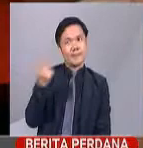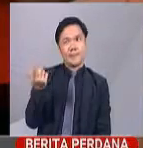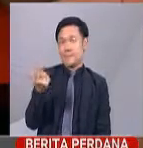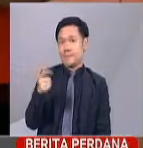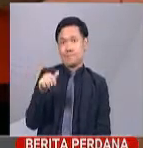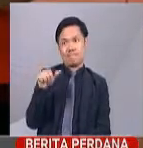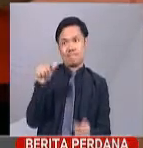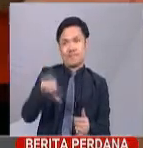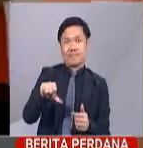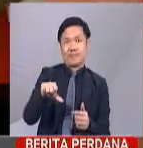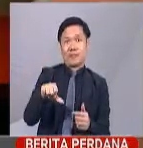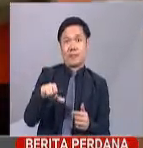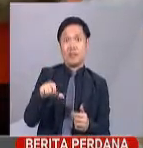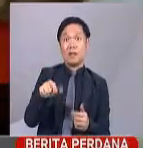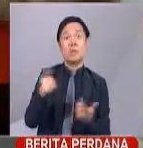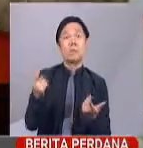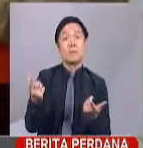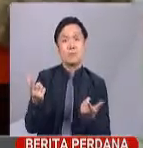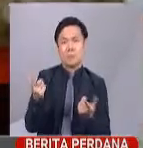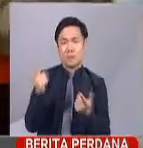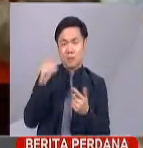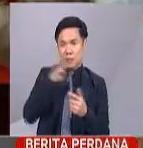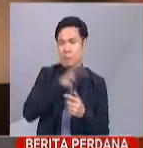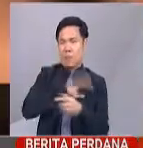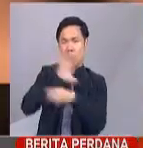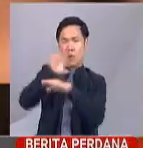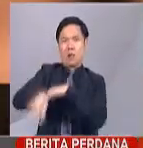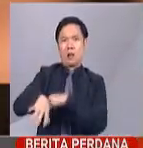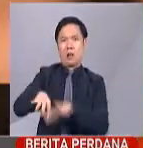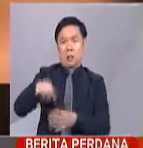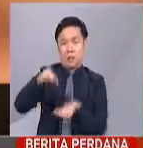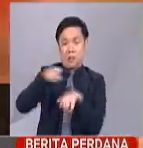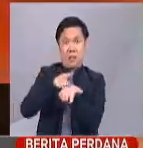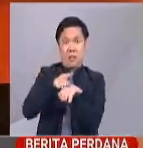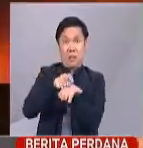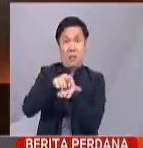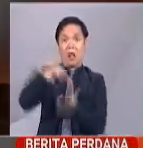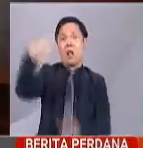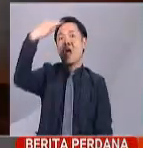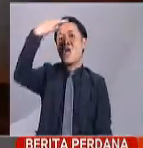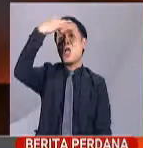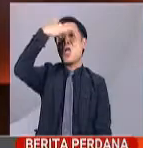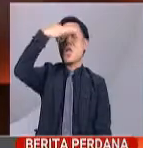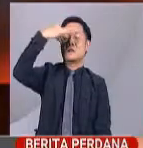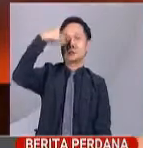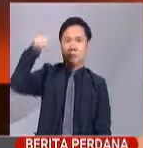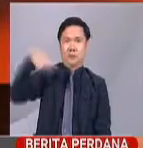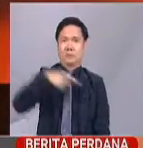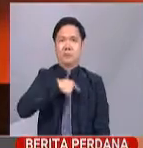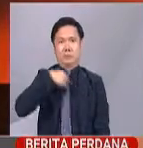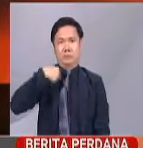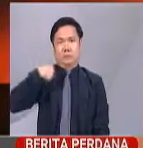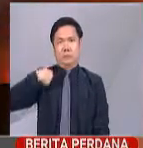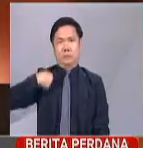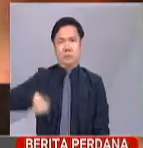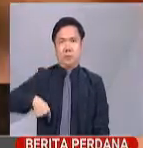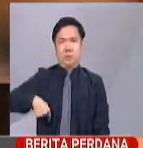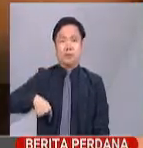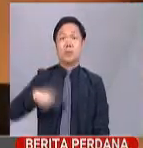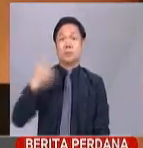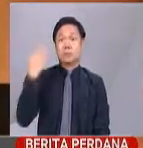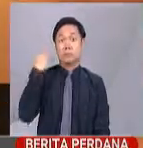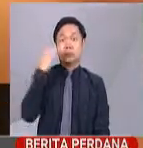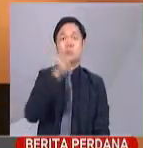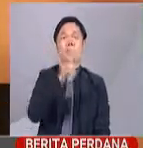menelan seekor cacing hidup-hidup. Kejadian dipercayai berlaku di Bandar BJ, China. Rakaman dipercayai dibuat pada 25 Mei